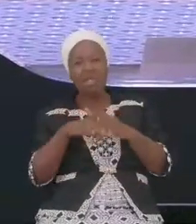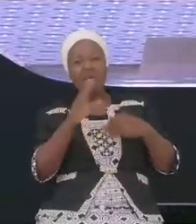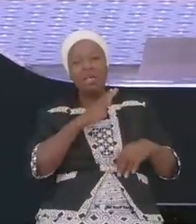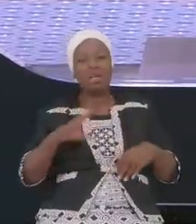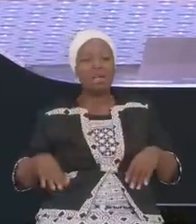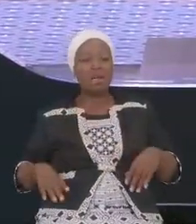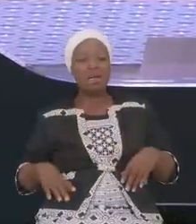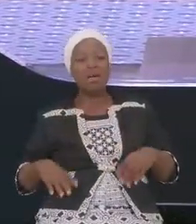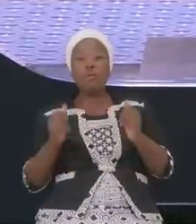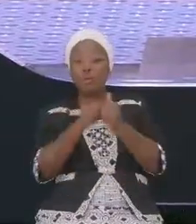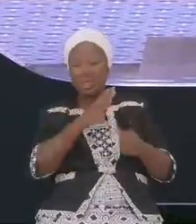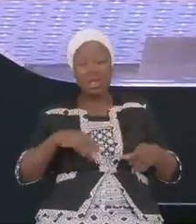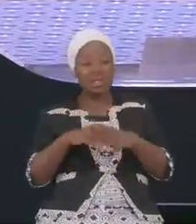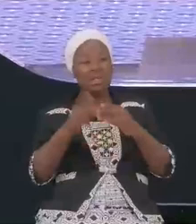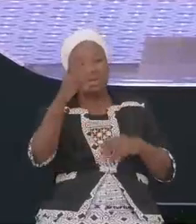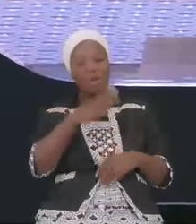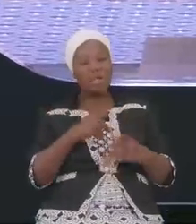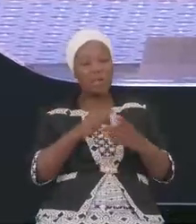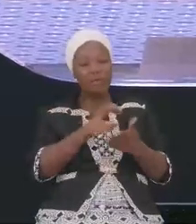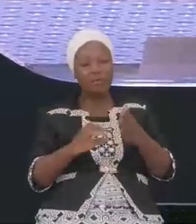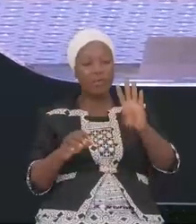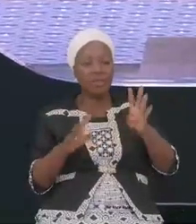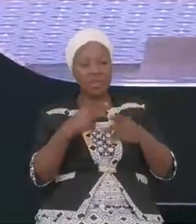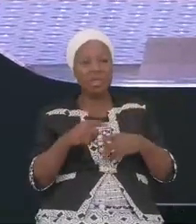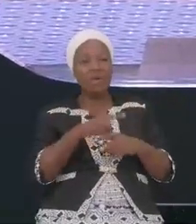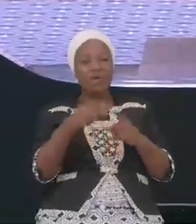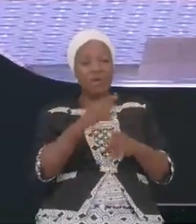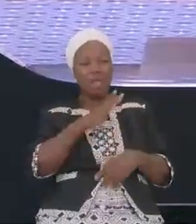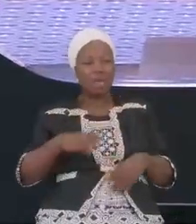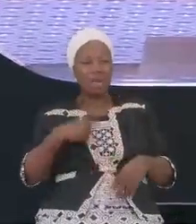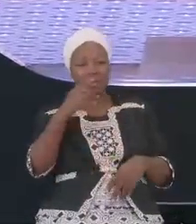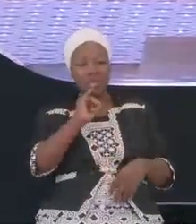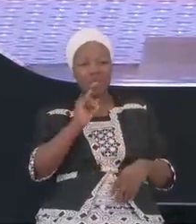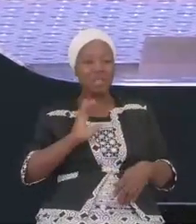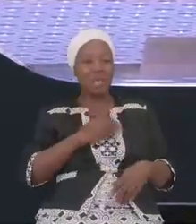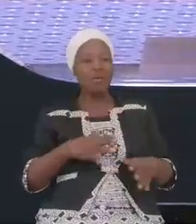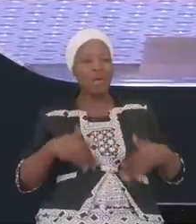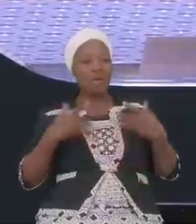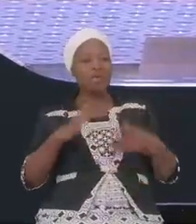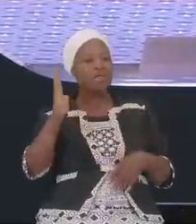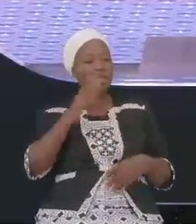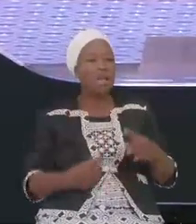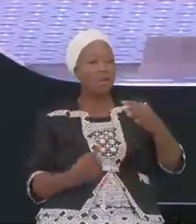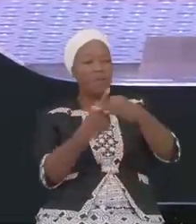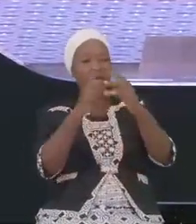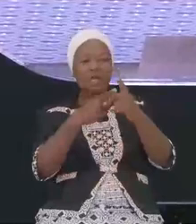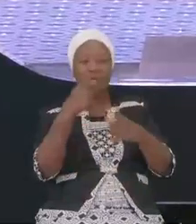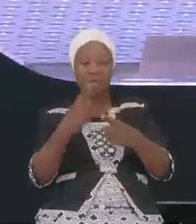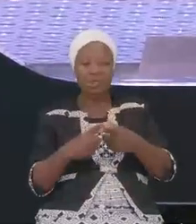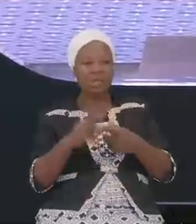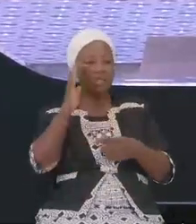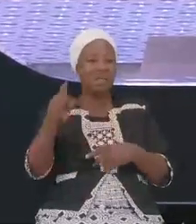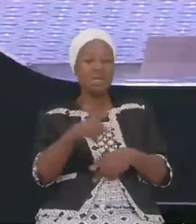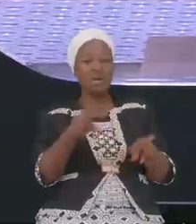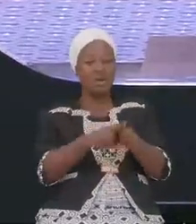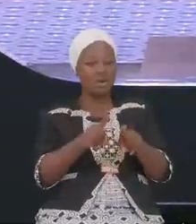Le verset 4. Quand Christ, votre vie, paraîtra, alors vous paraîtrez